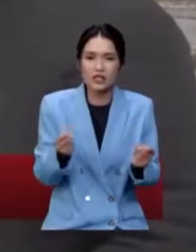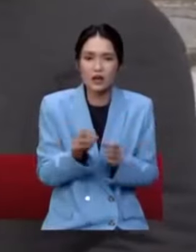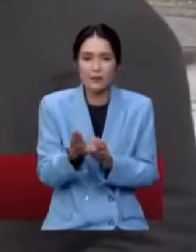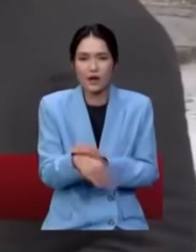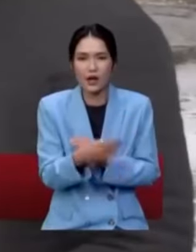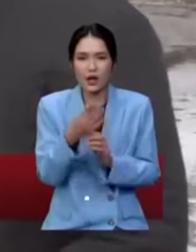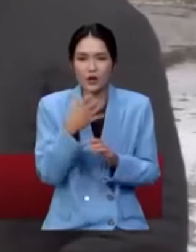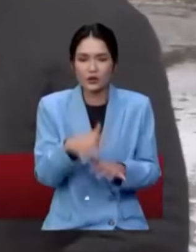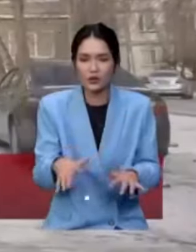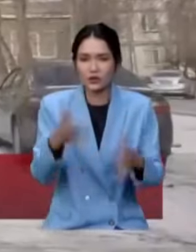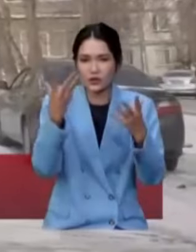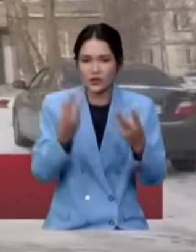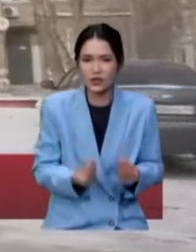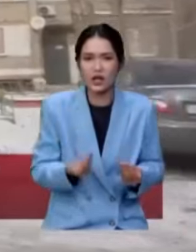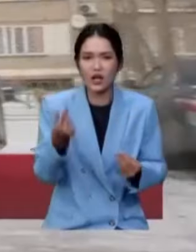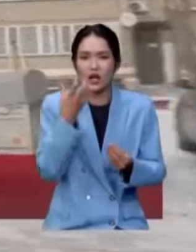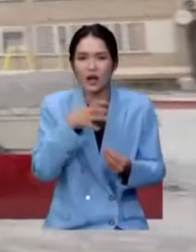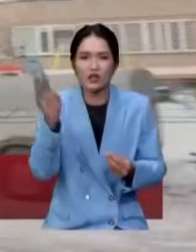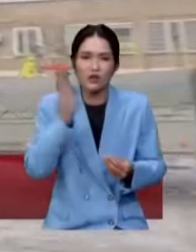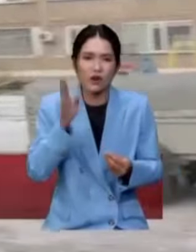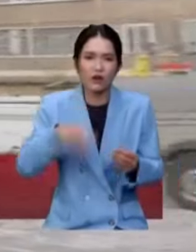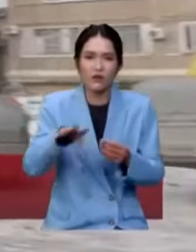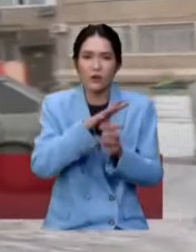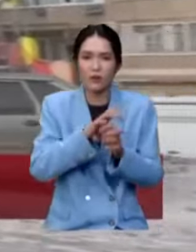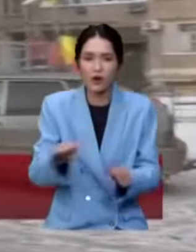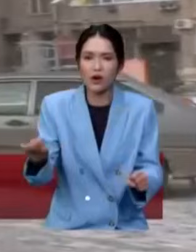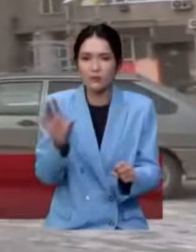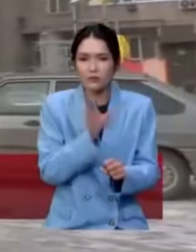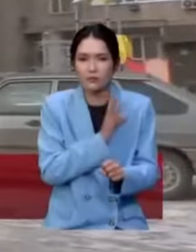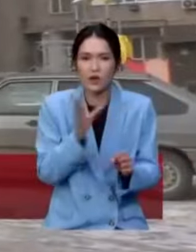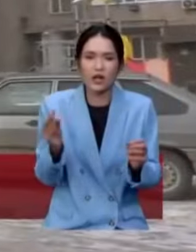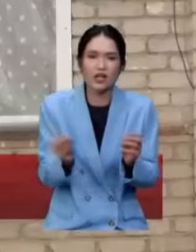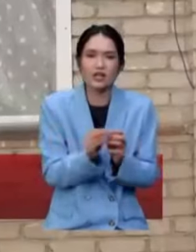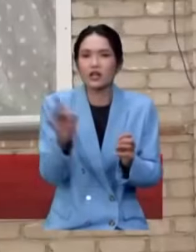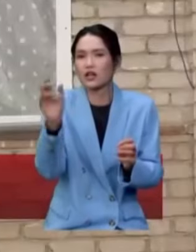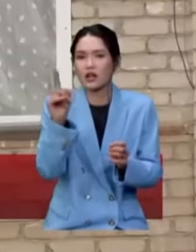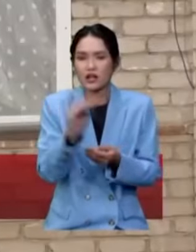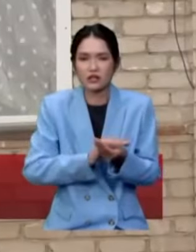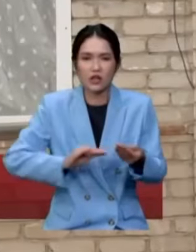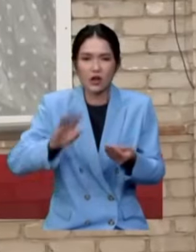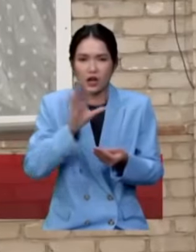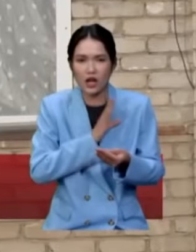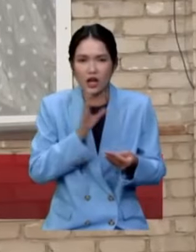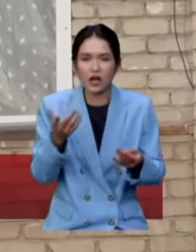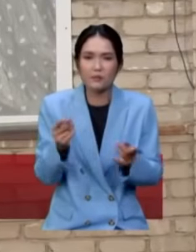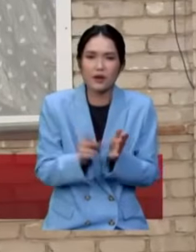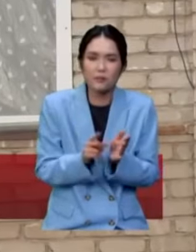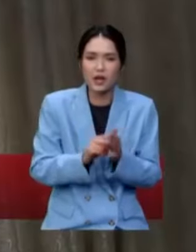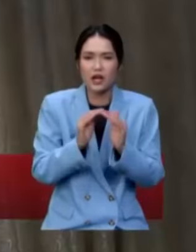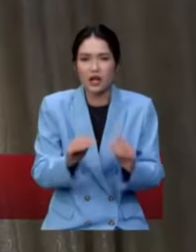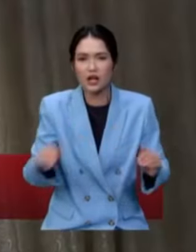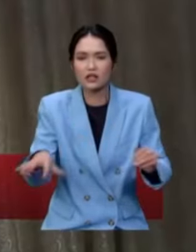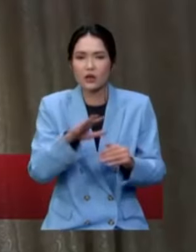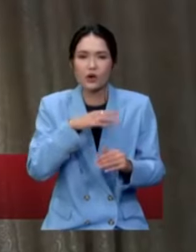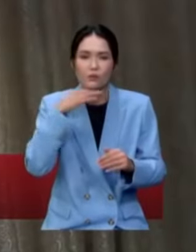начала сезона отопление и горячую воду в 7 домах отключали уже порядка 10 раз. Мерзнут дети и пенсионеры. В разы